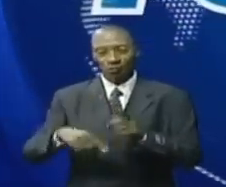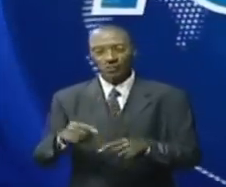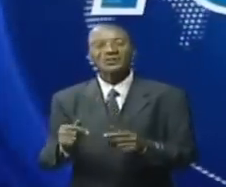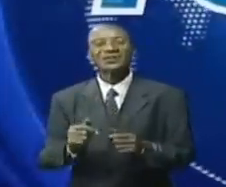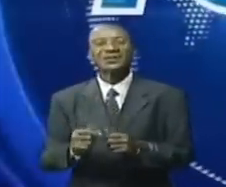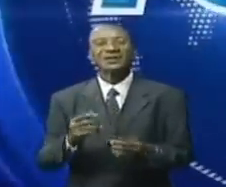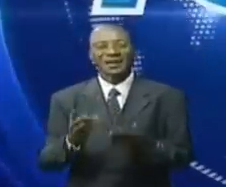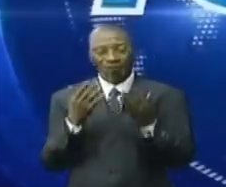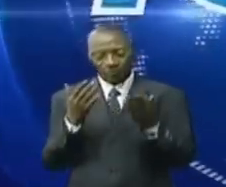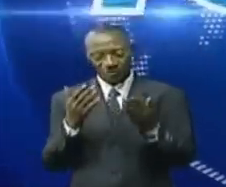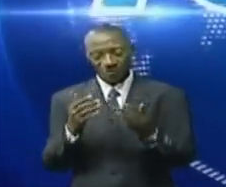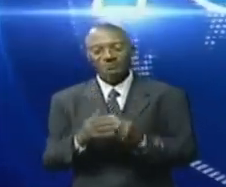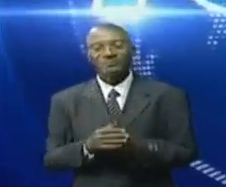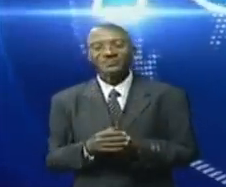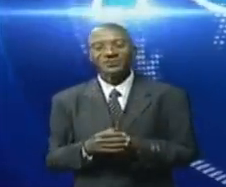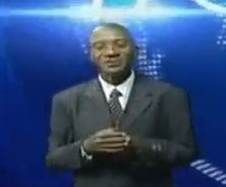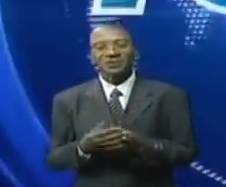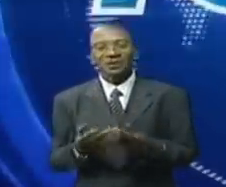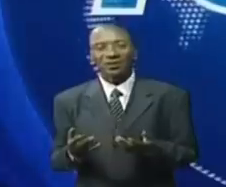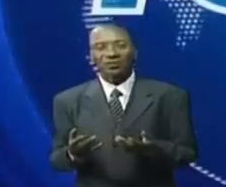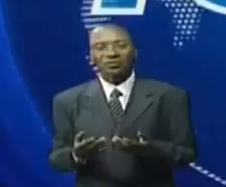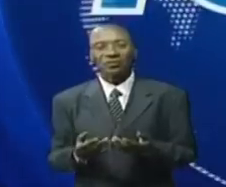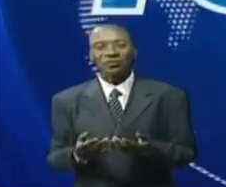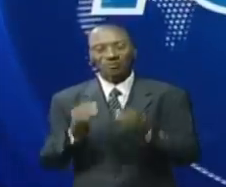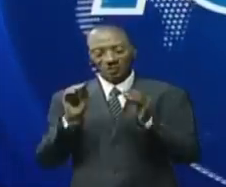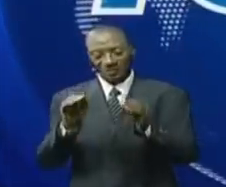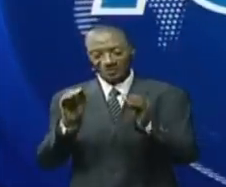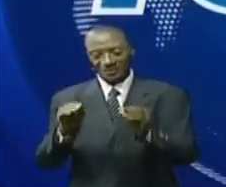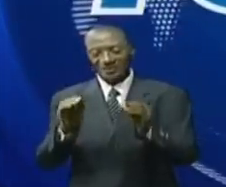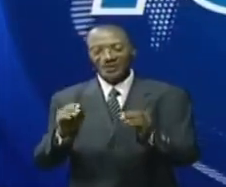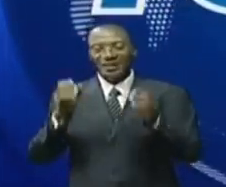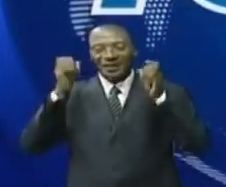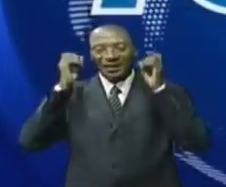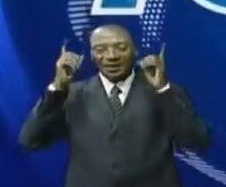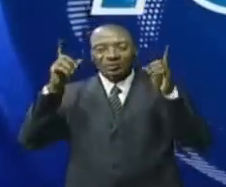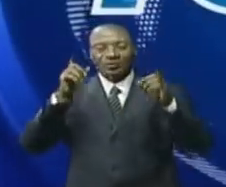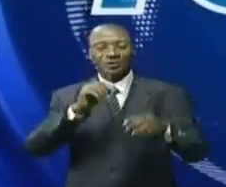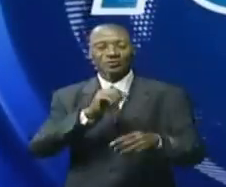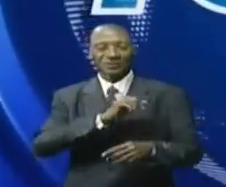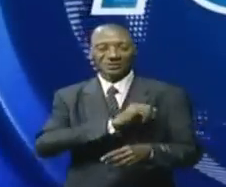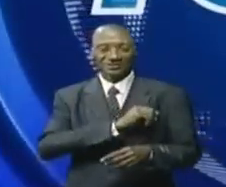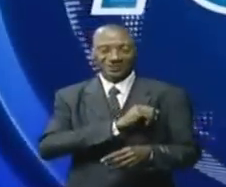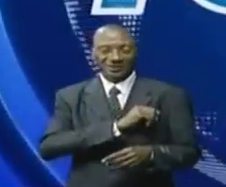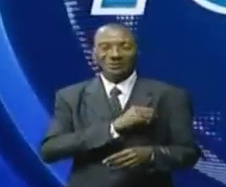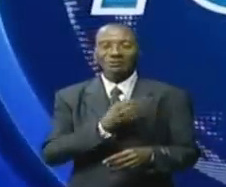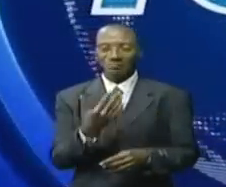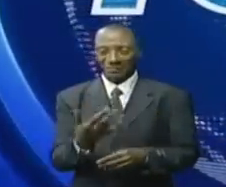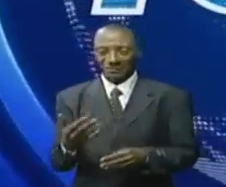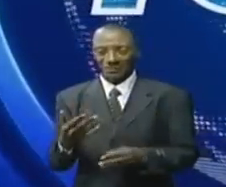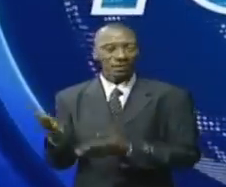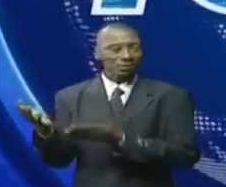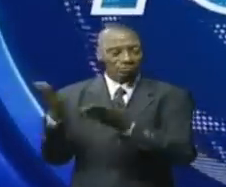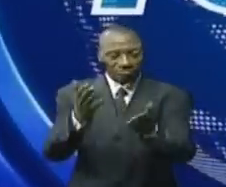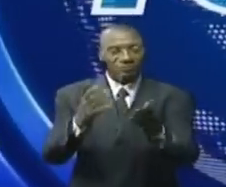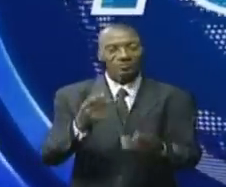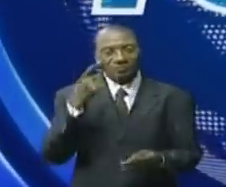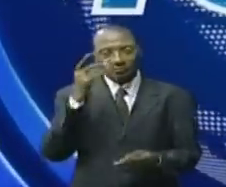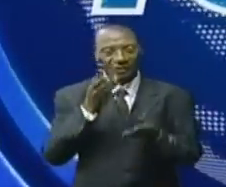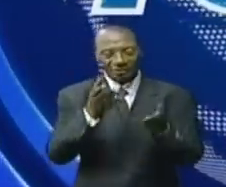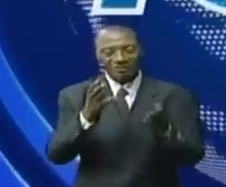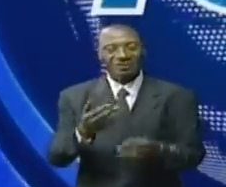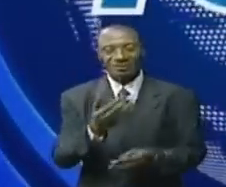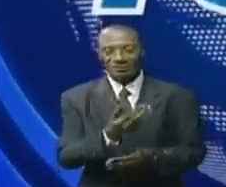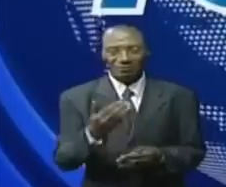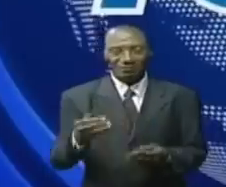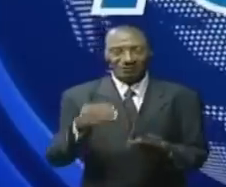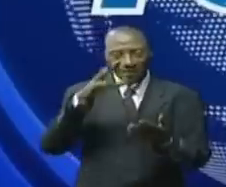s'organise l'option éducation physique, manque de matériels adéquats pour assurer la qualité des formations des élèves. Les anciens de cette école